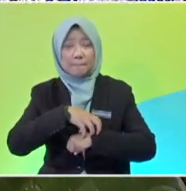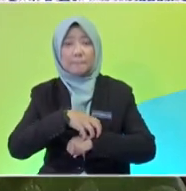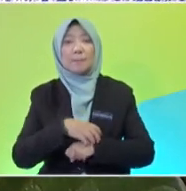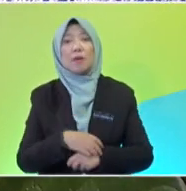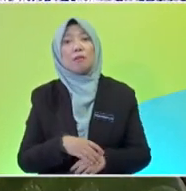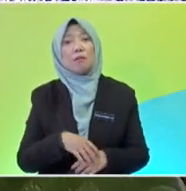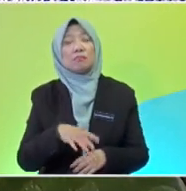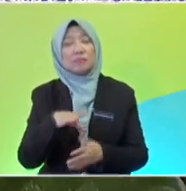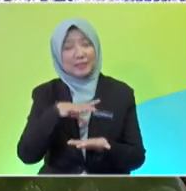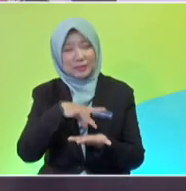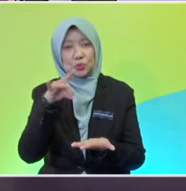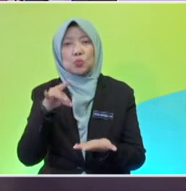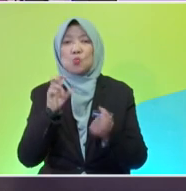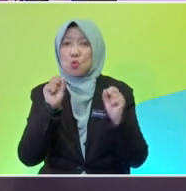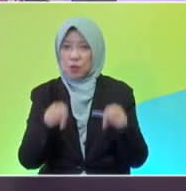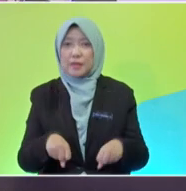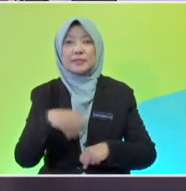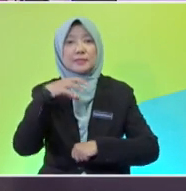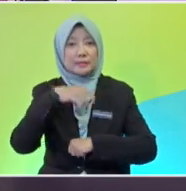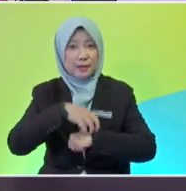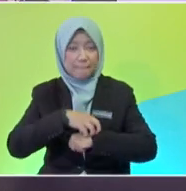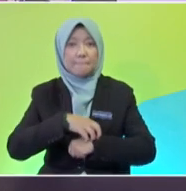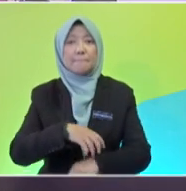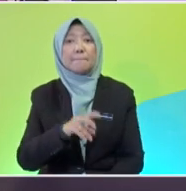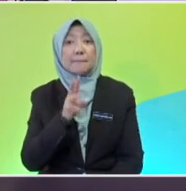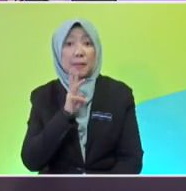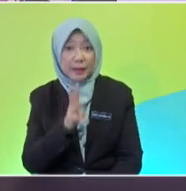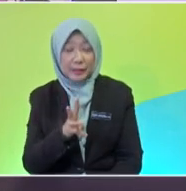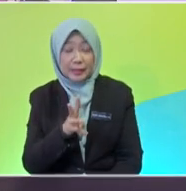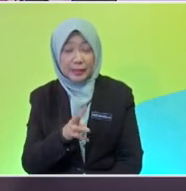bahan yang menyerap air beton